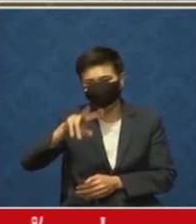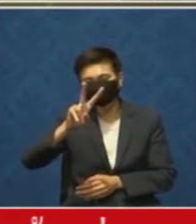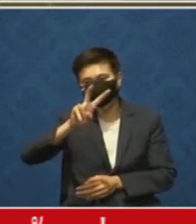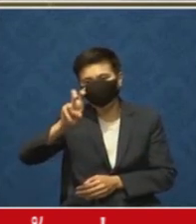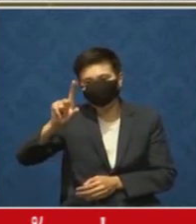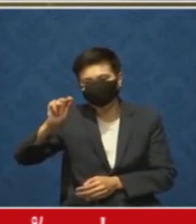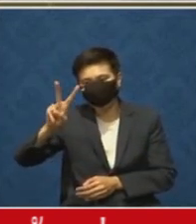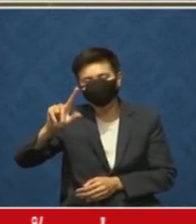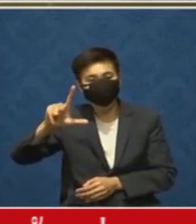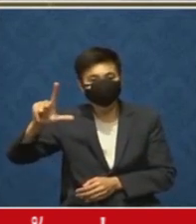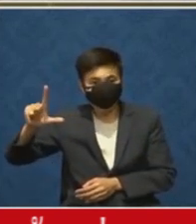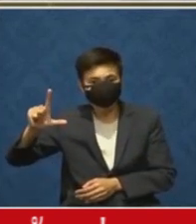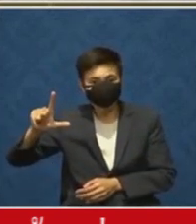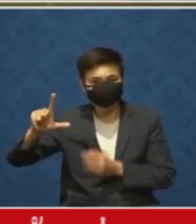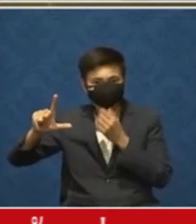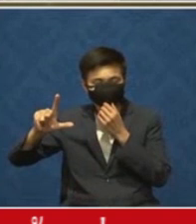44,222 ล้านบา